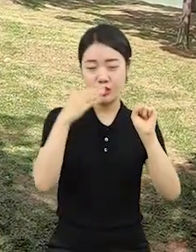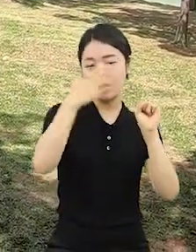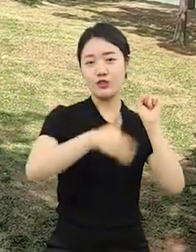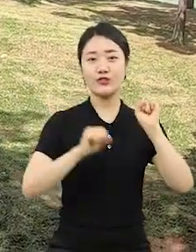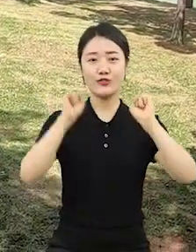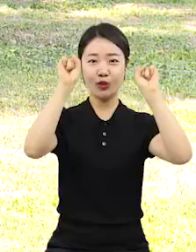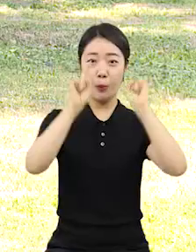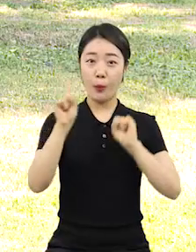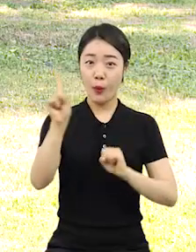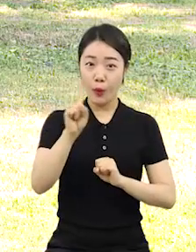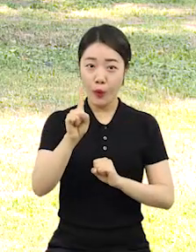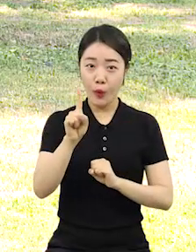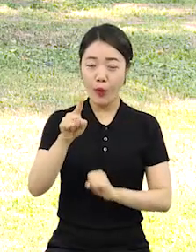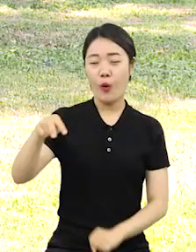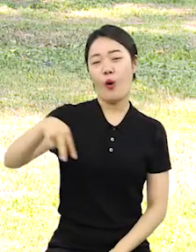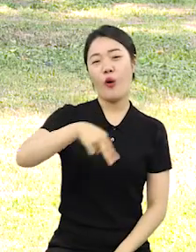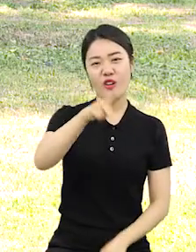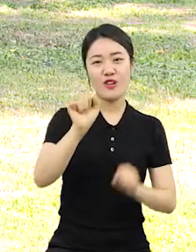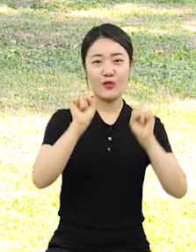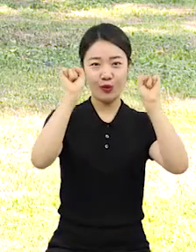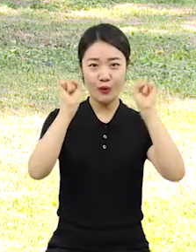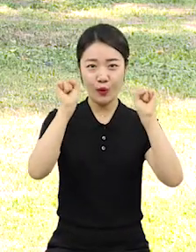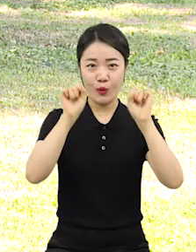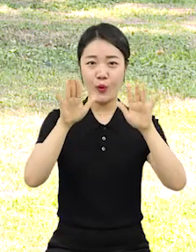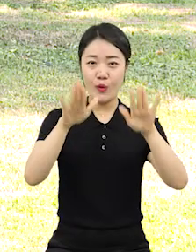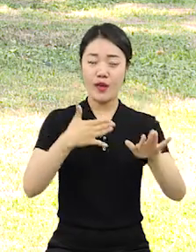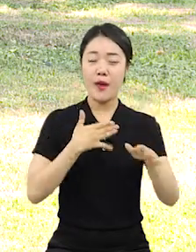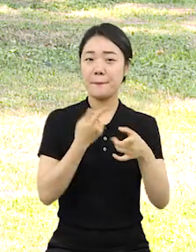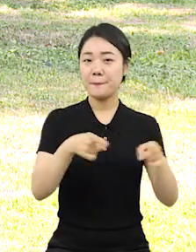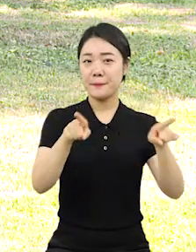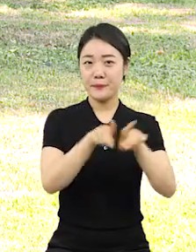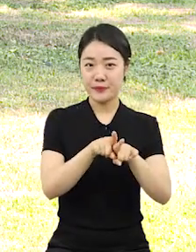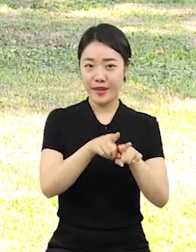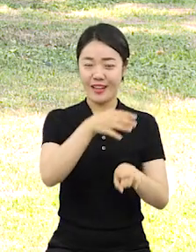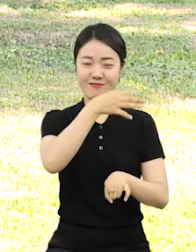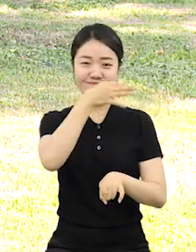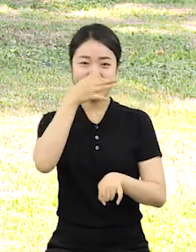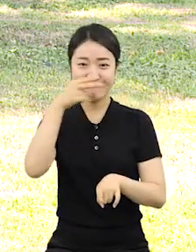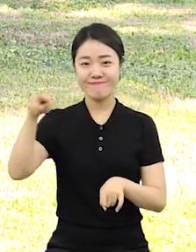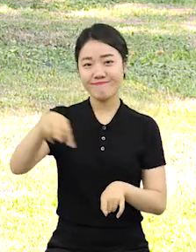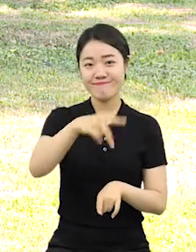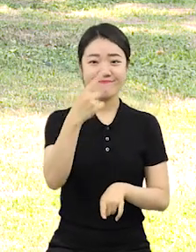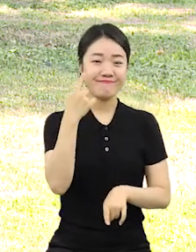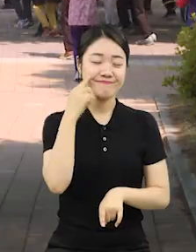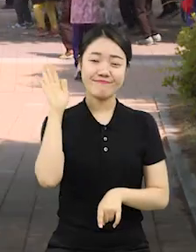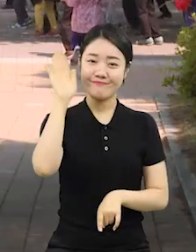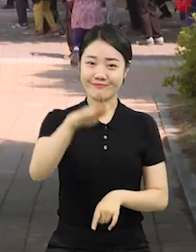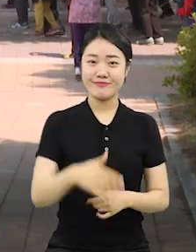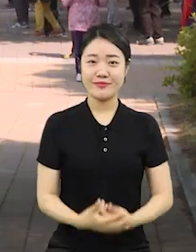전신 운동이 있으니 바로 걷기인데요. 오늘 저와 함께 신나게 걸으러 가보실까요?